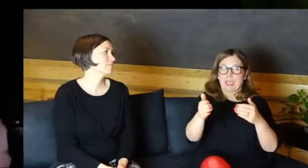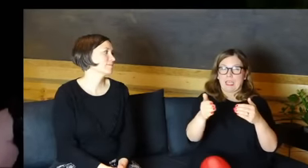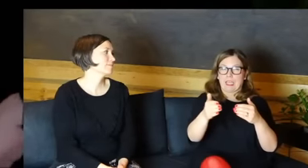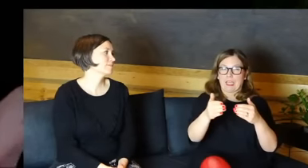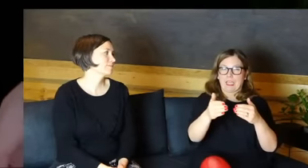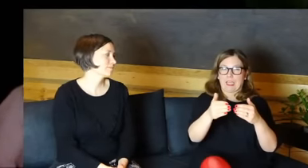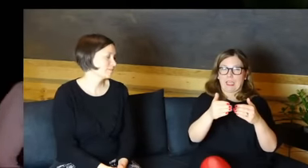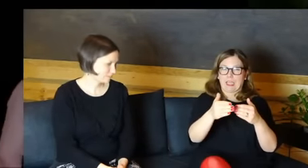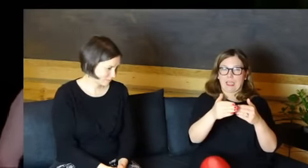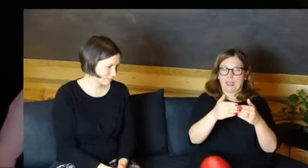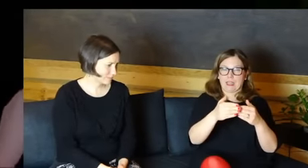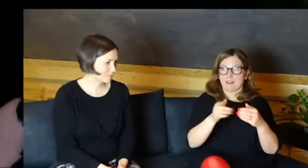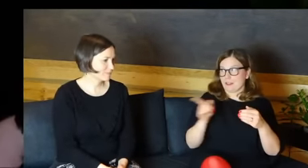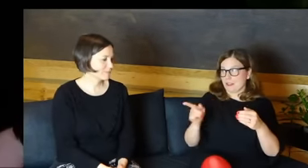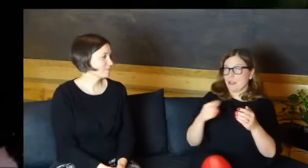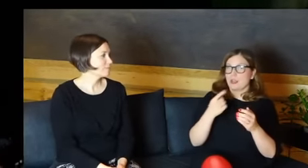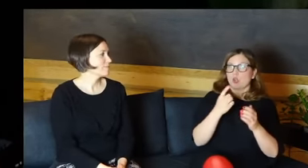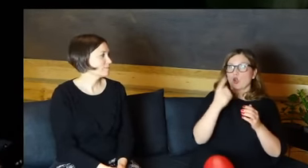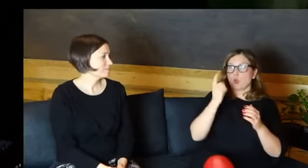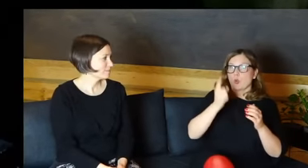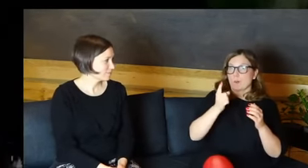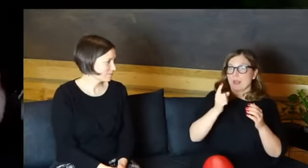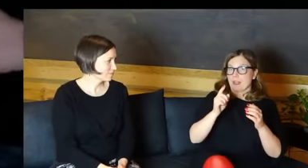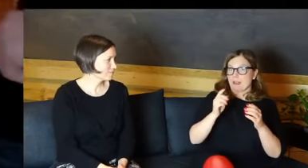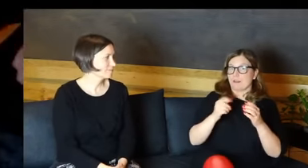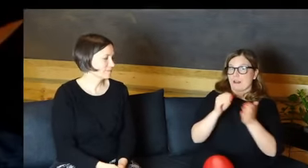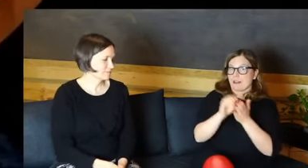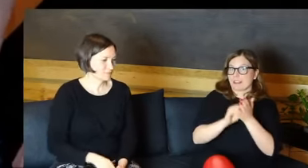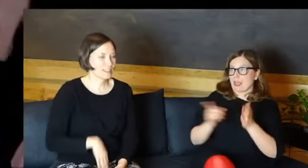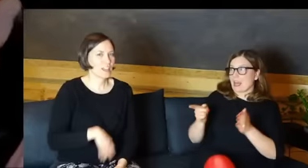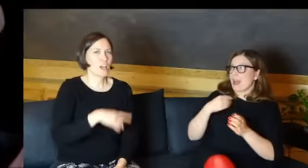Kristiina 10 ääneen, niin... 10! Hyvä.